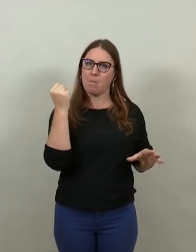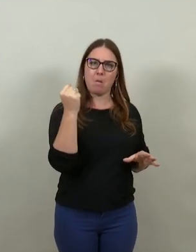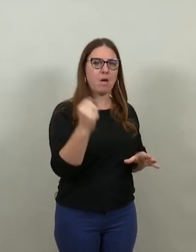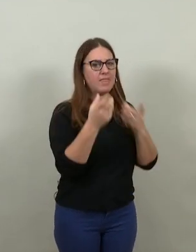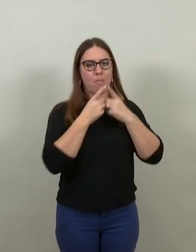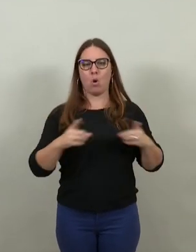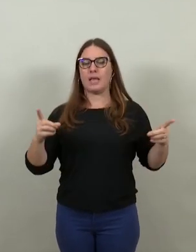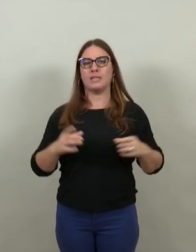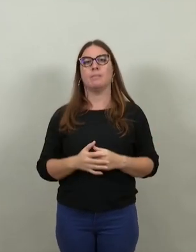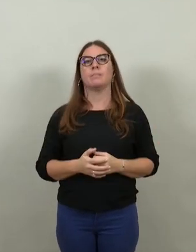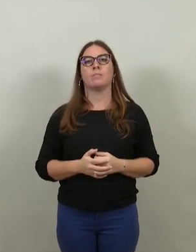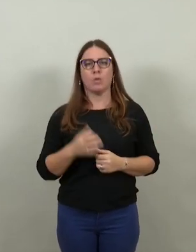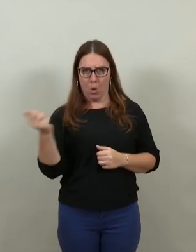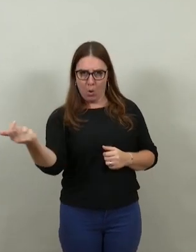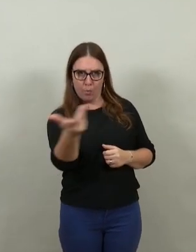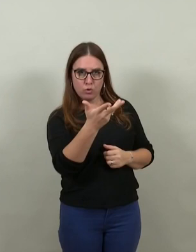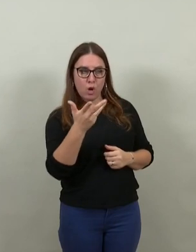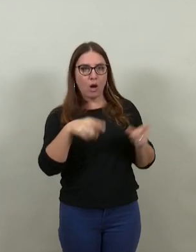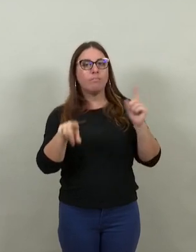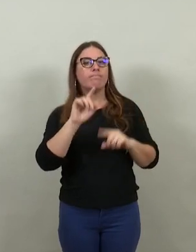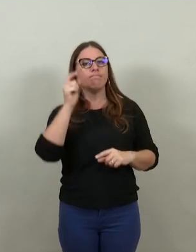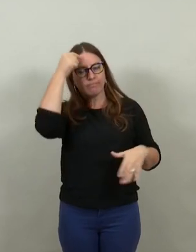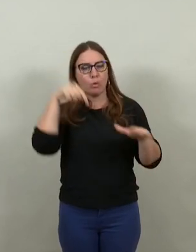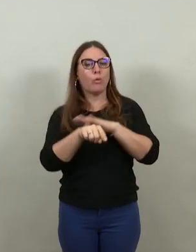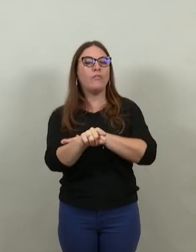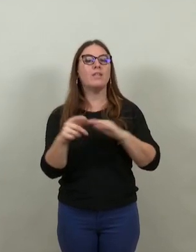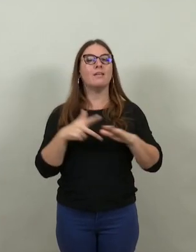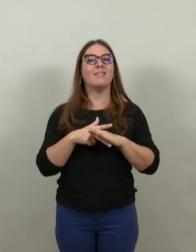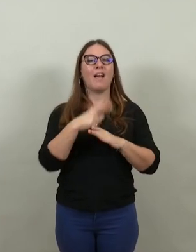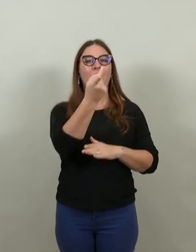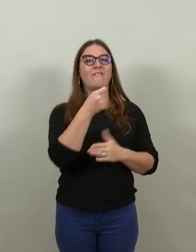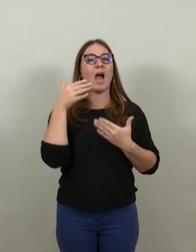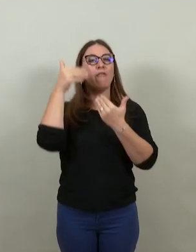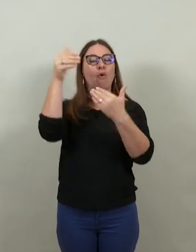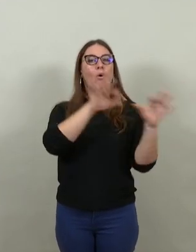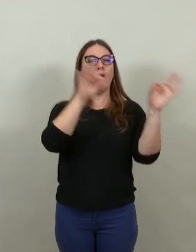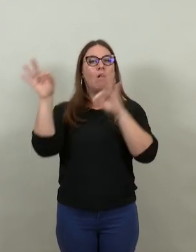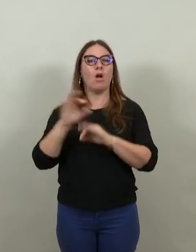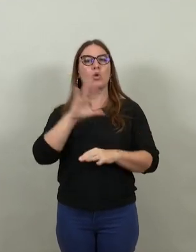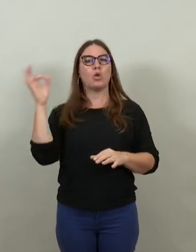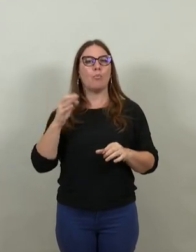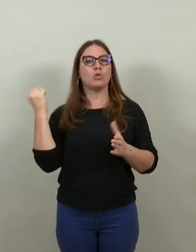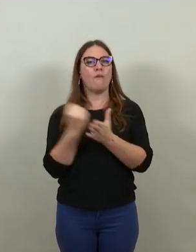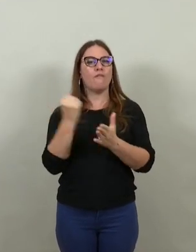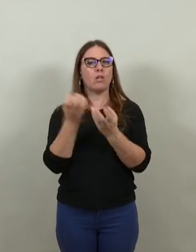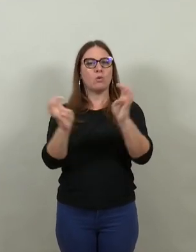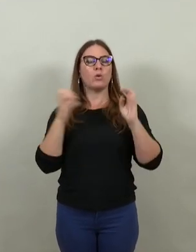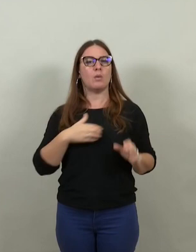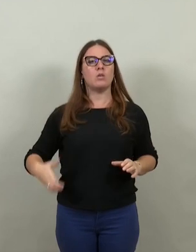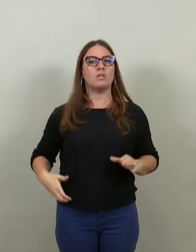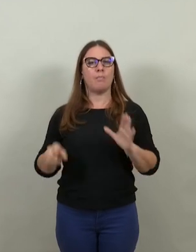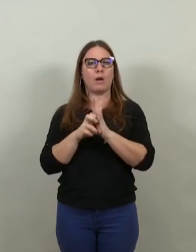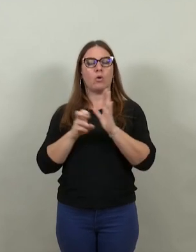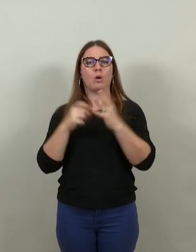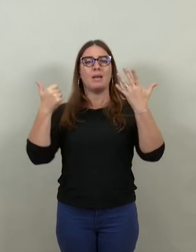démocratique certains d'entre vous auront reconnu que cette introduction est extraite d'un vœux voté à l'unanimité lors du conseil municipal de Grenoble le